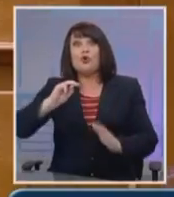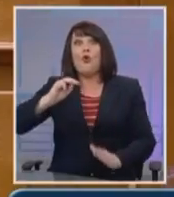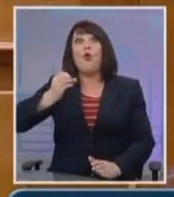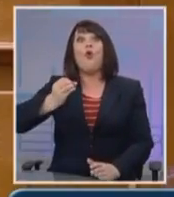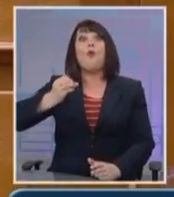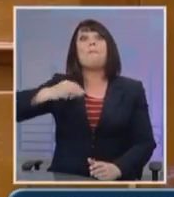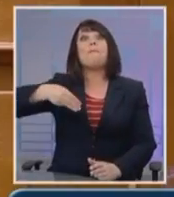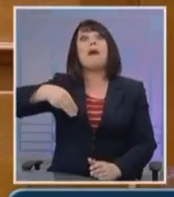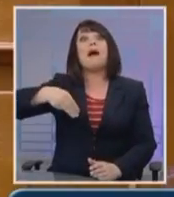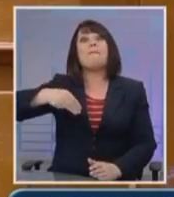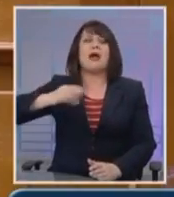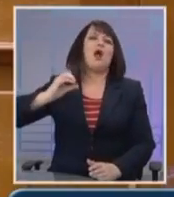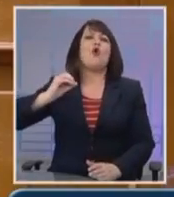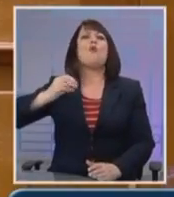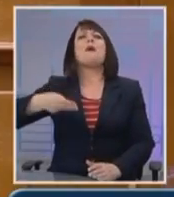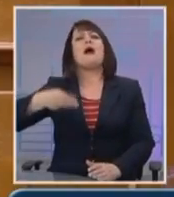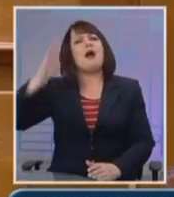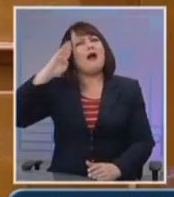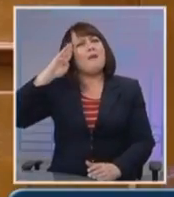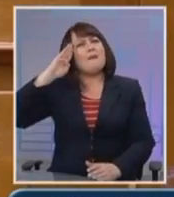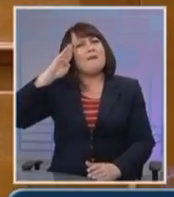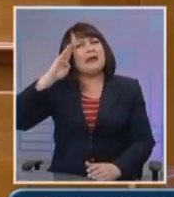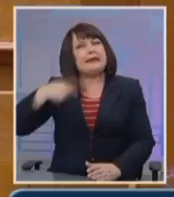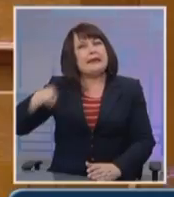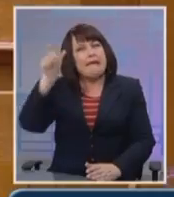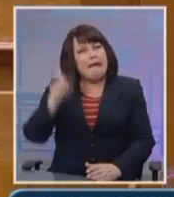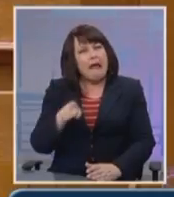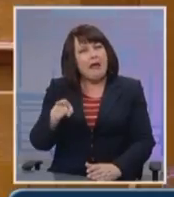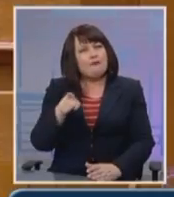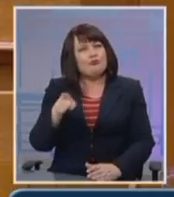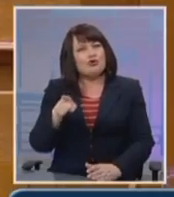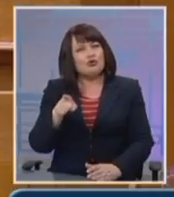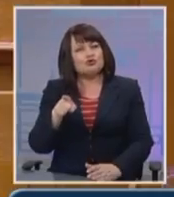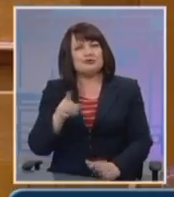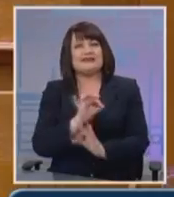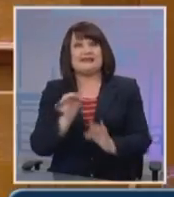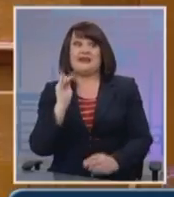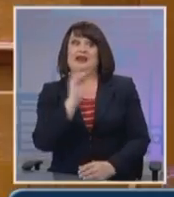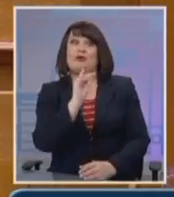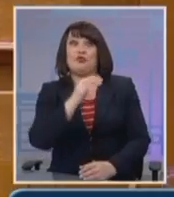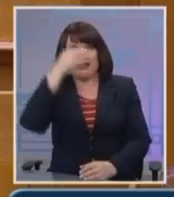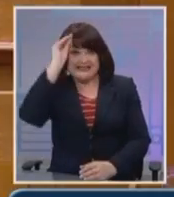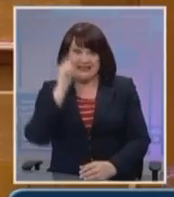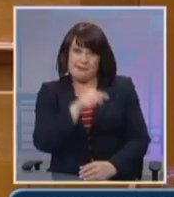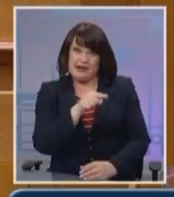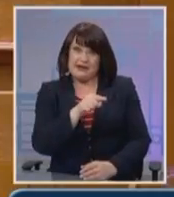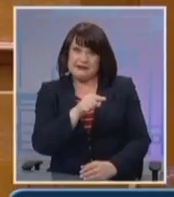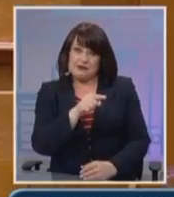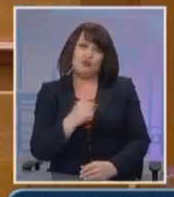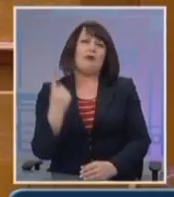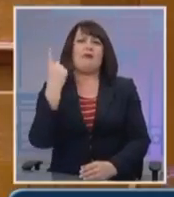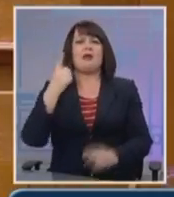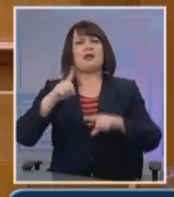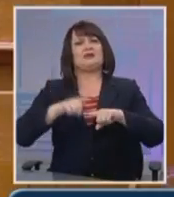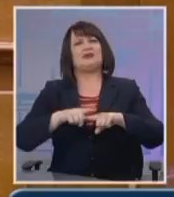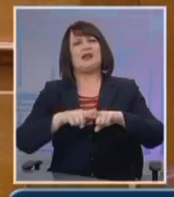του κάποιον άλλον πολιτικό στις Ηνωμένες Πολιτείες. Σας διαβεβαιώνω όμως, κύριε Τσίπρα, ότι δεν υπήρχε ούτε ένας Έλληνας ο